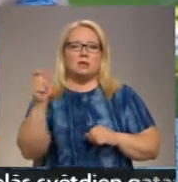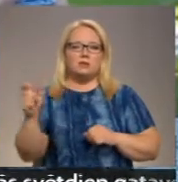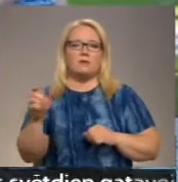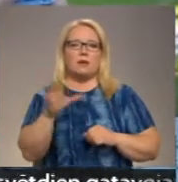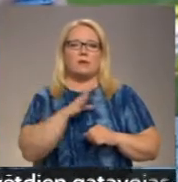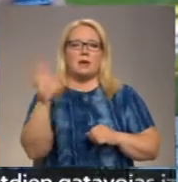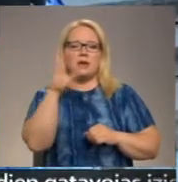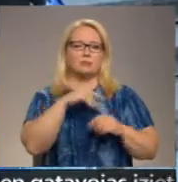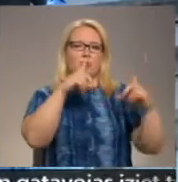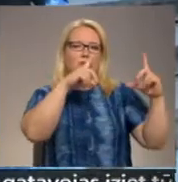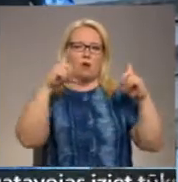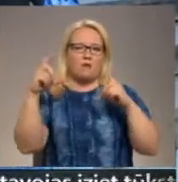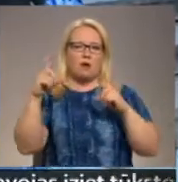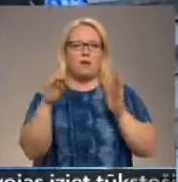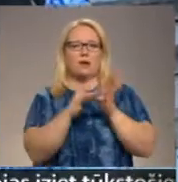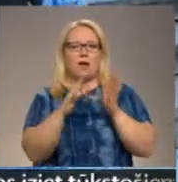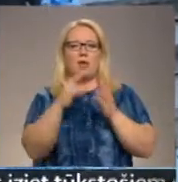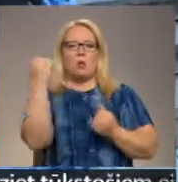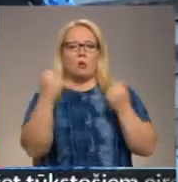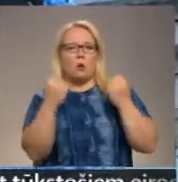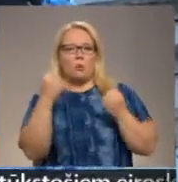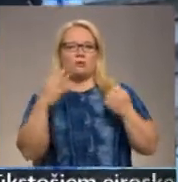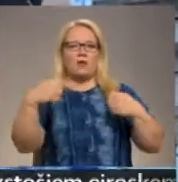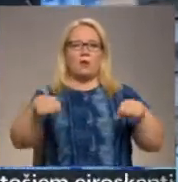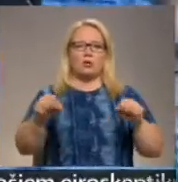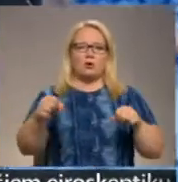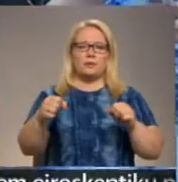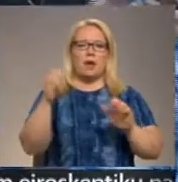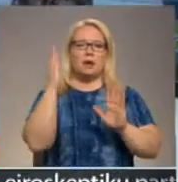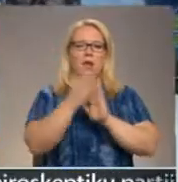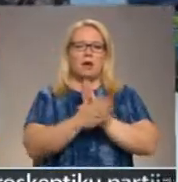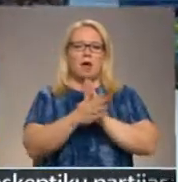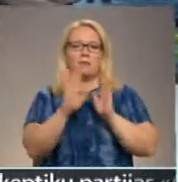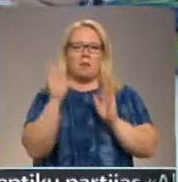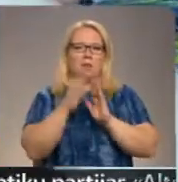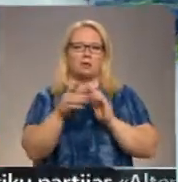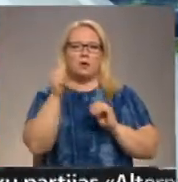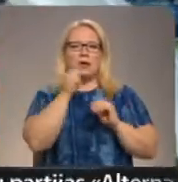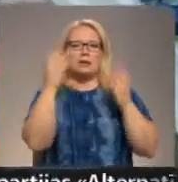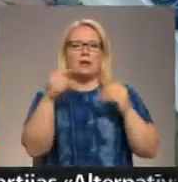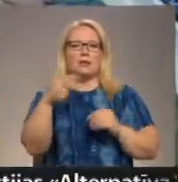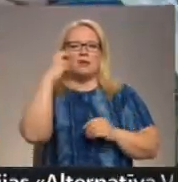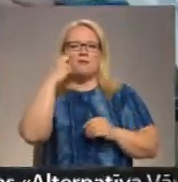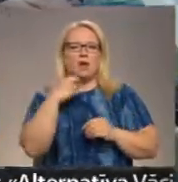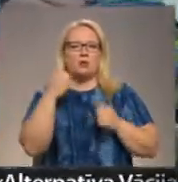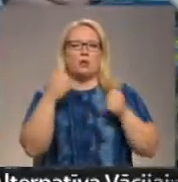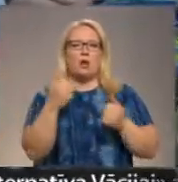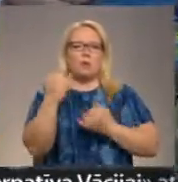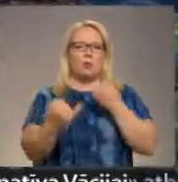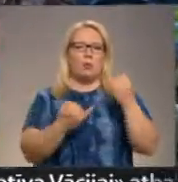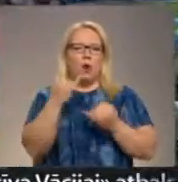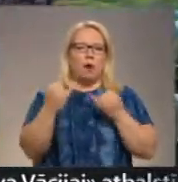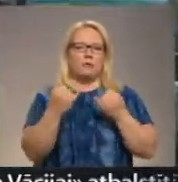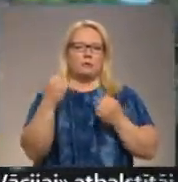viesi iespēju nofotografēties pie kādas no automašīnām vai motocikliem garām nelaiž, jo ikdienā tik vecus un labi koptus spēkratus uz